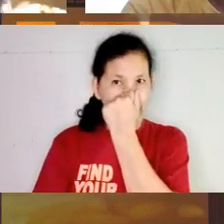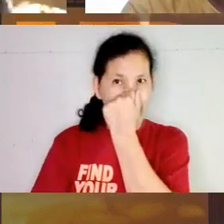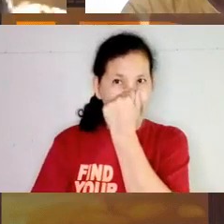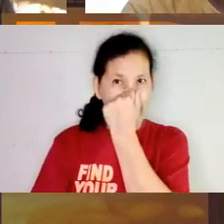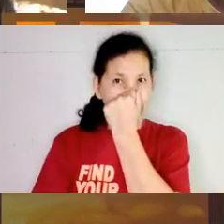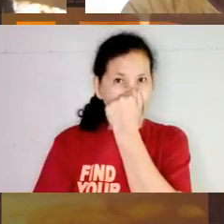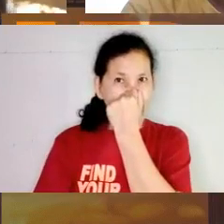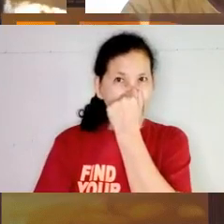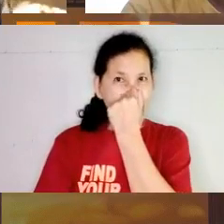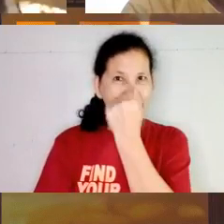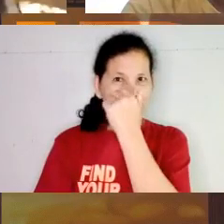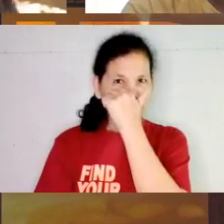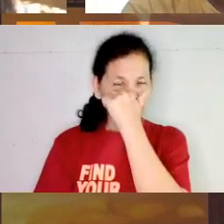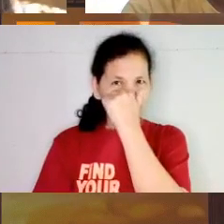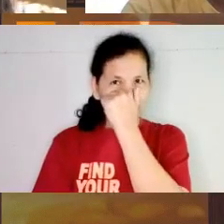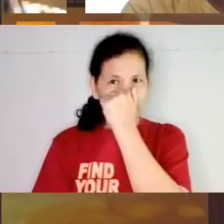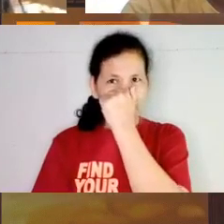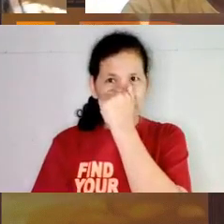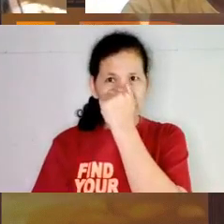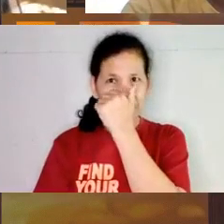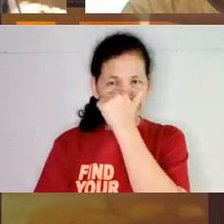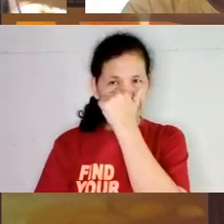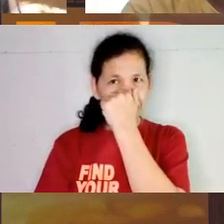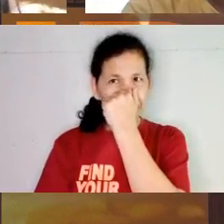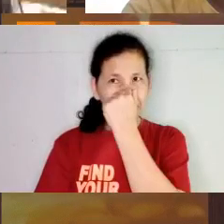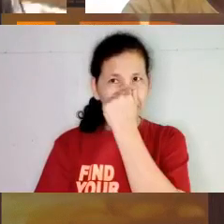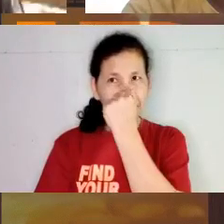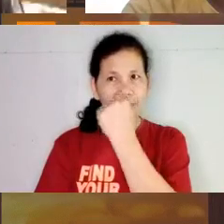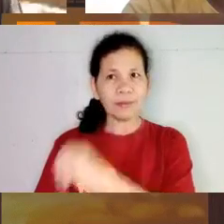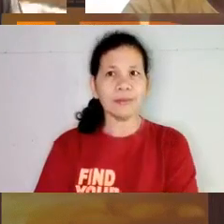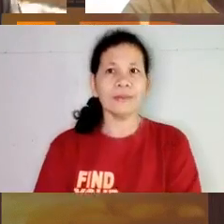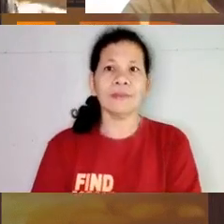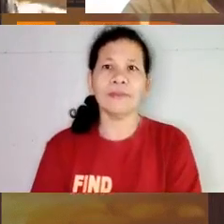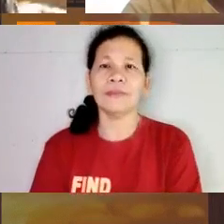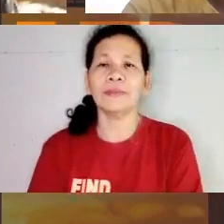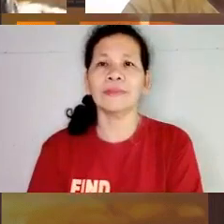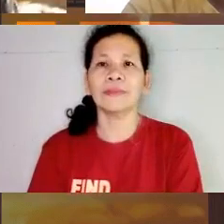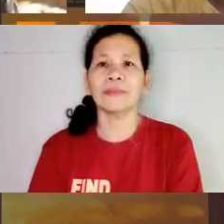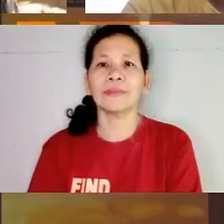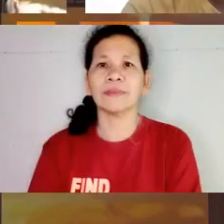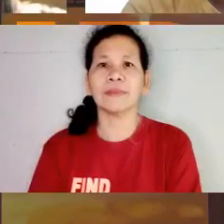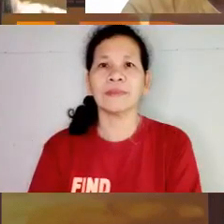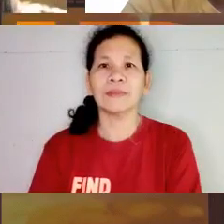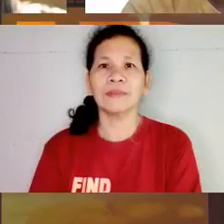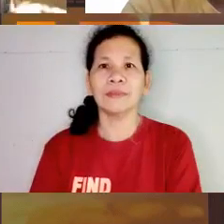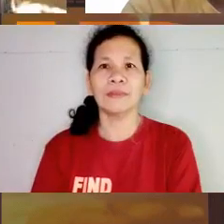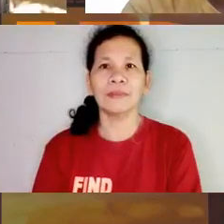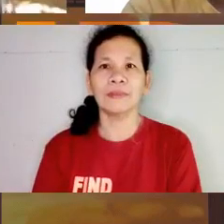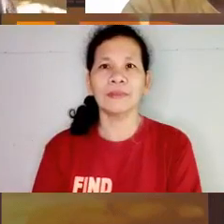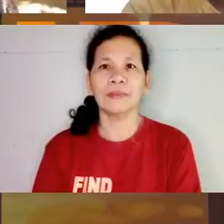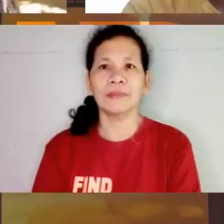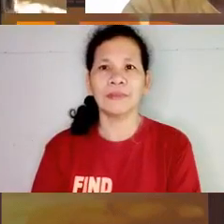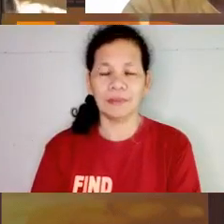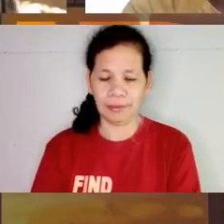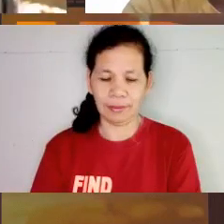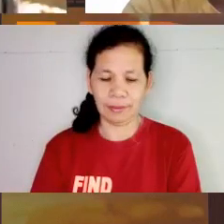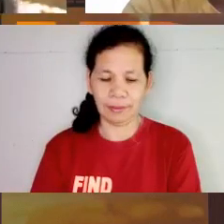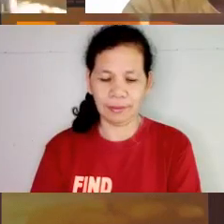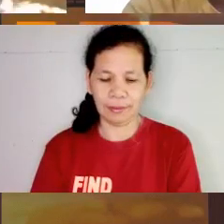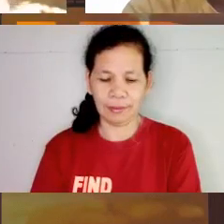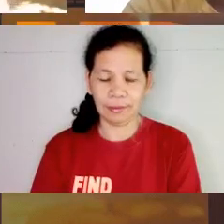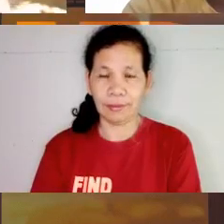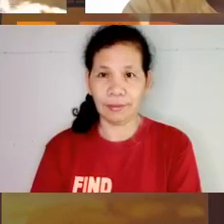pong nagko-comment sa ating chat box. At atin pong tutunghayan ang inyo pong mga